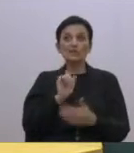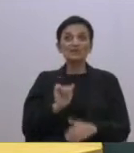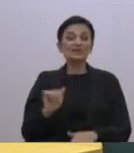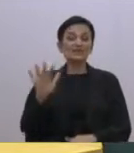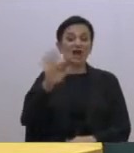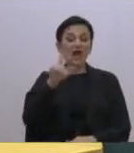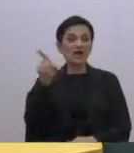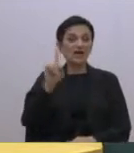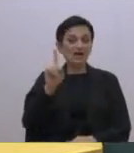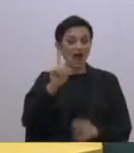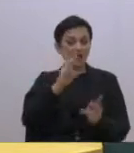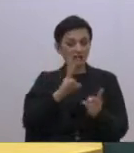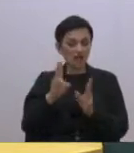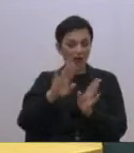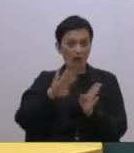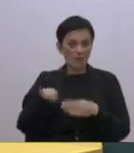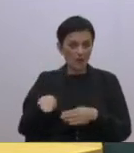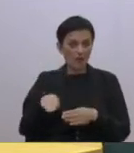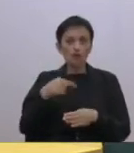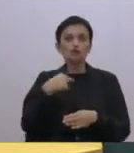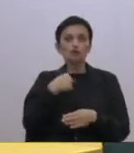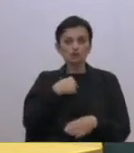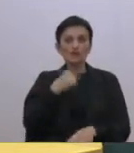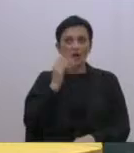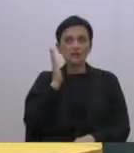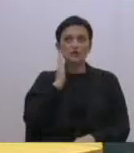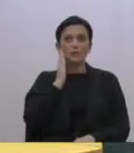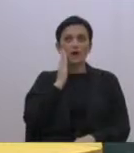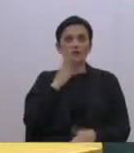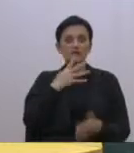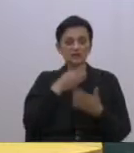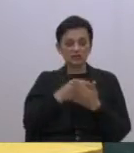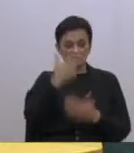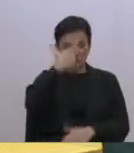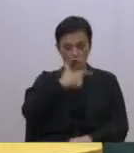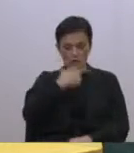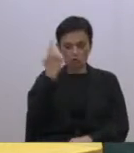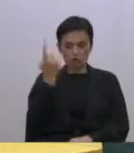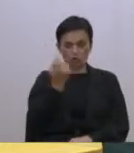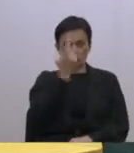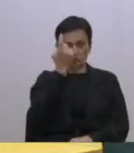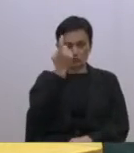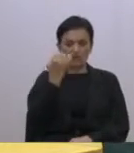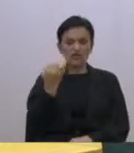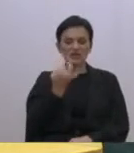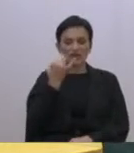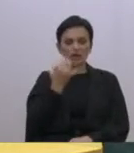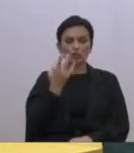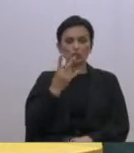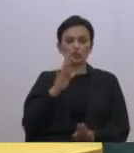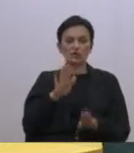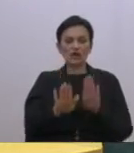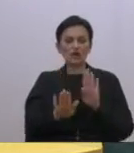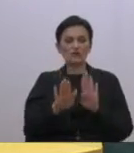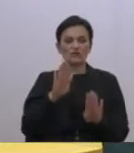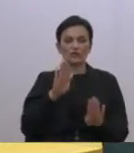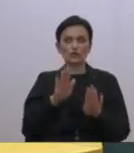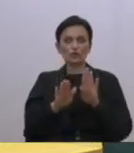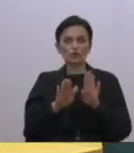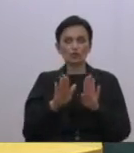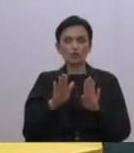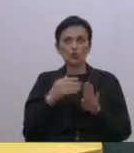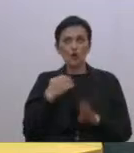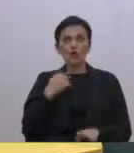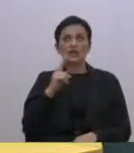დასავლეთს, ნებისმიერ შემთხვევაში ჩვენ ხომ მართლა საკუთარი სუვერენული ინტერესებით უნდა ვიხელმძღვანელოთ, თუ რა